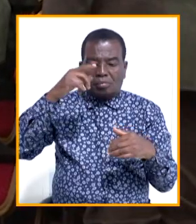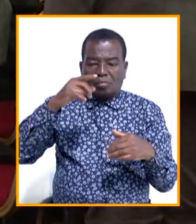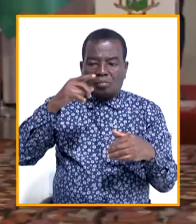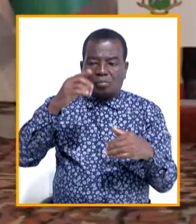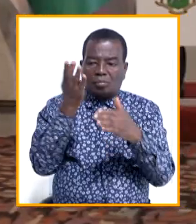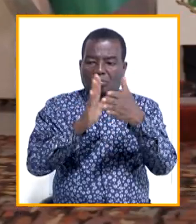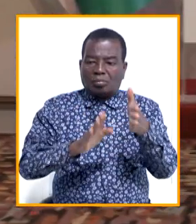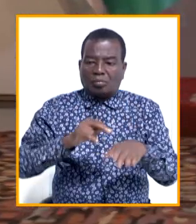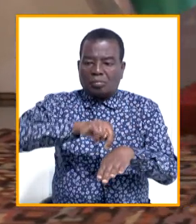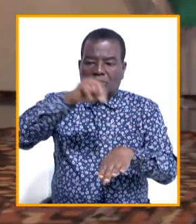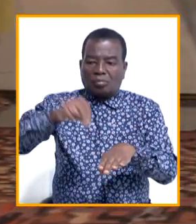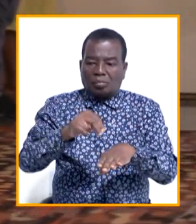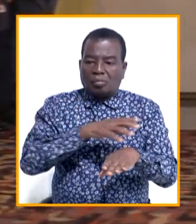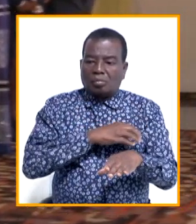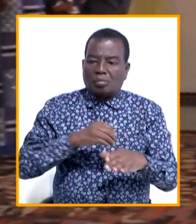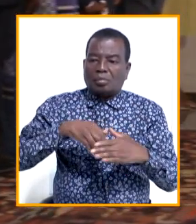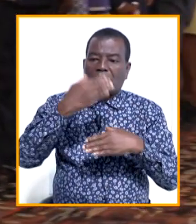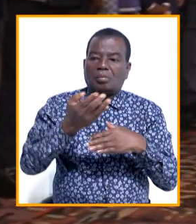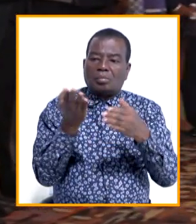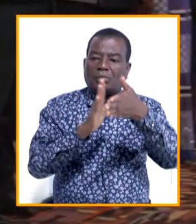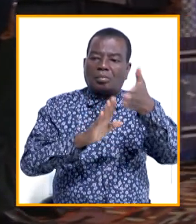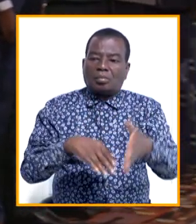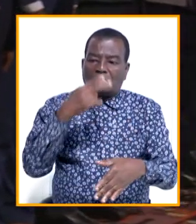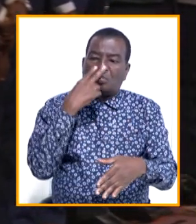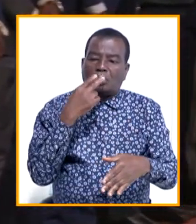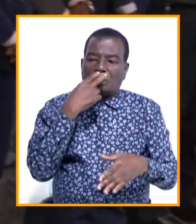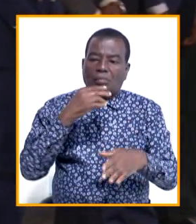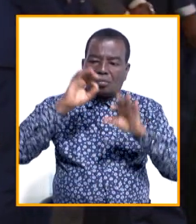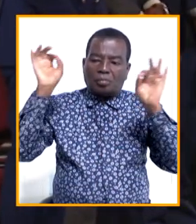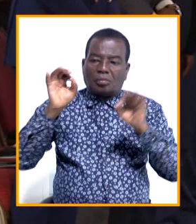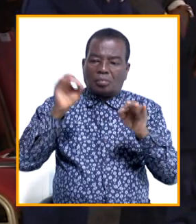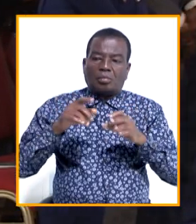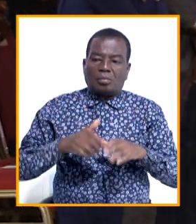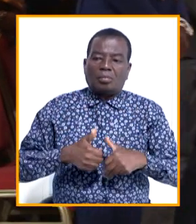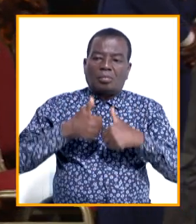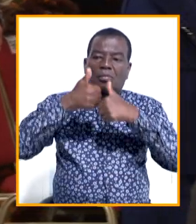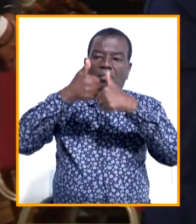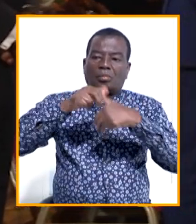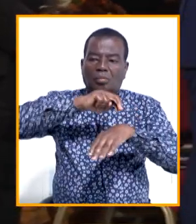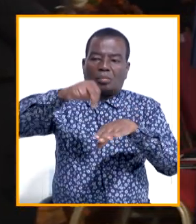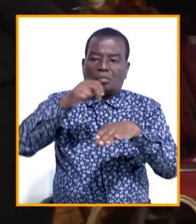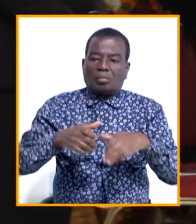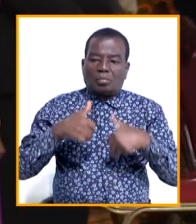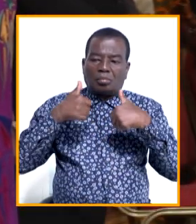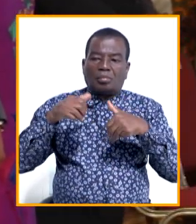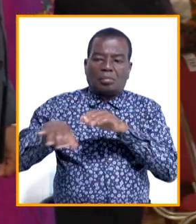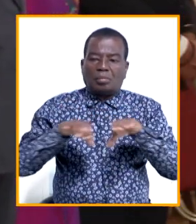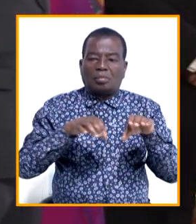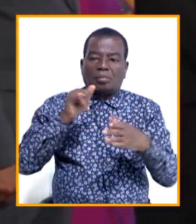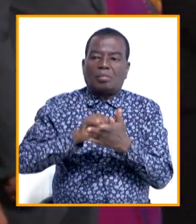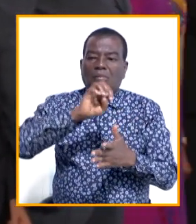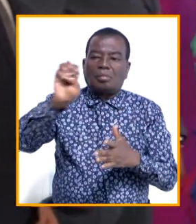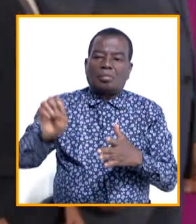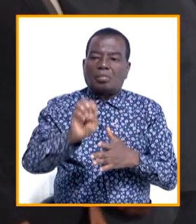l'ex-chef de l'État ivoirien le président HRY Conan Bédier la célébration du Prix national de l'excellence s'est déroulé ce mardi